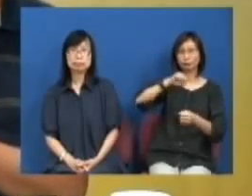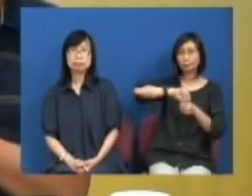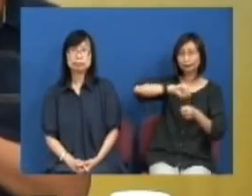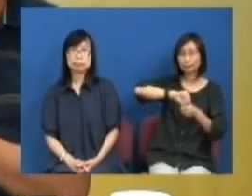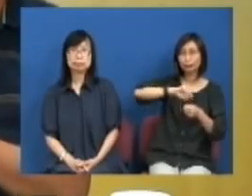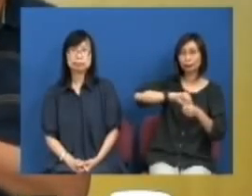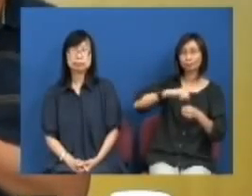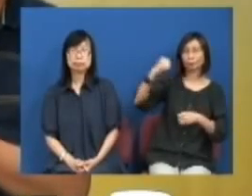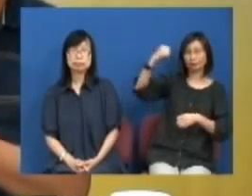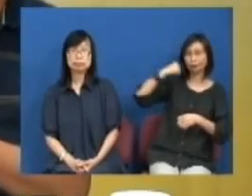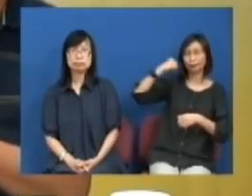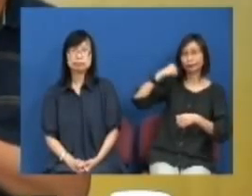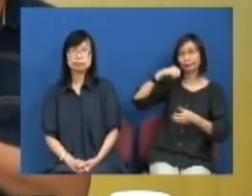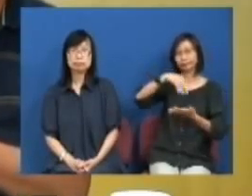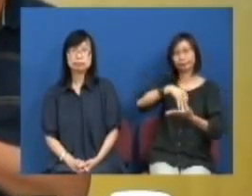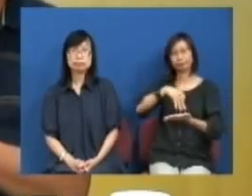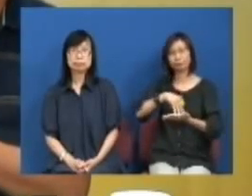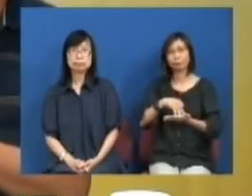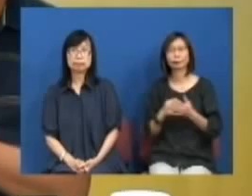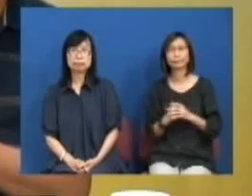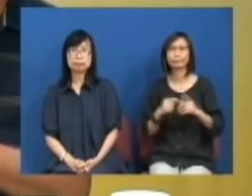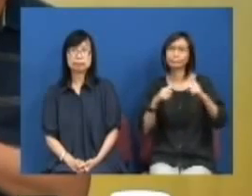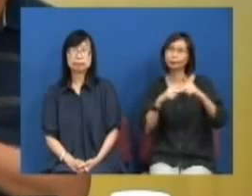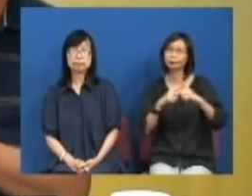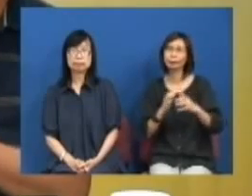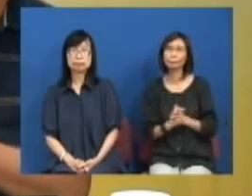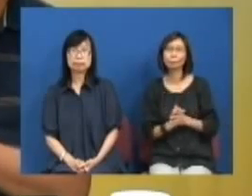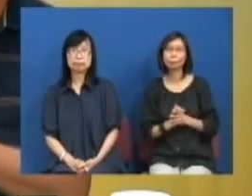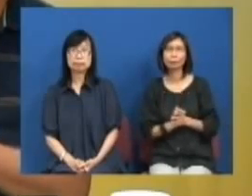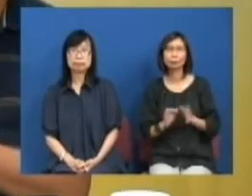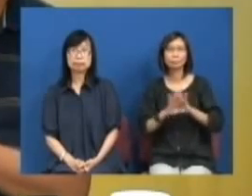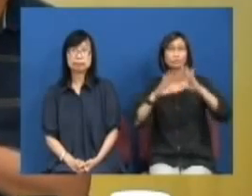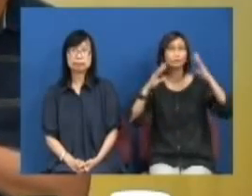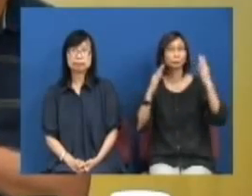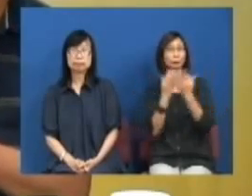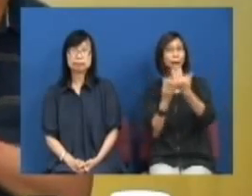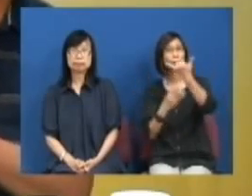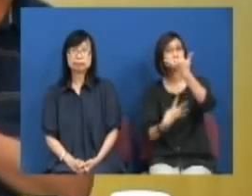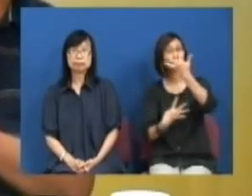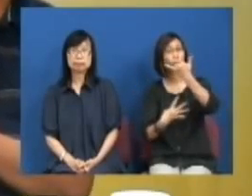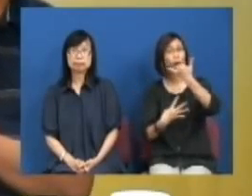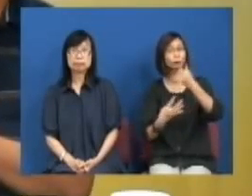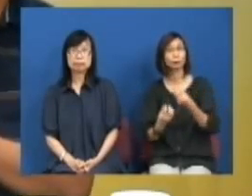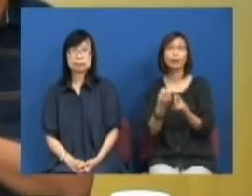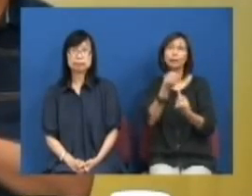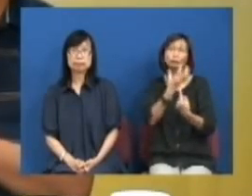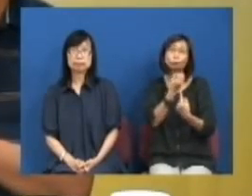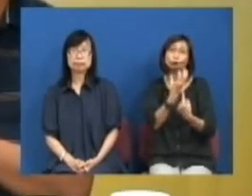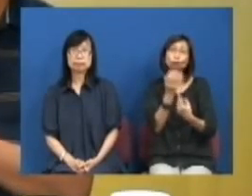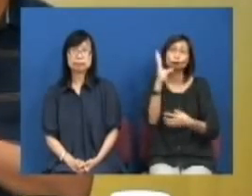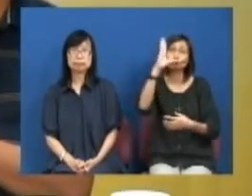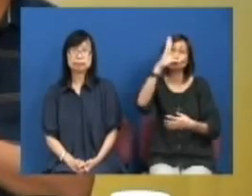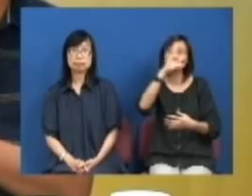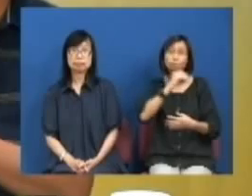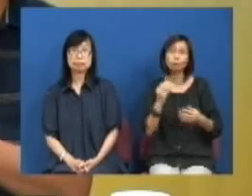啦。咁所以其實如果我哋會話其實整個六四燭光晚會，或者依一個即